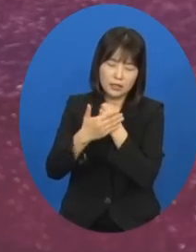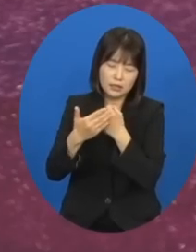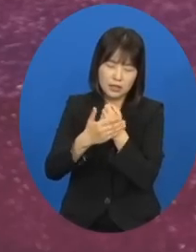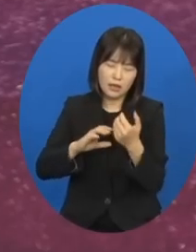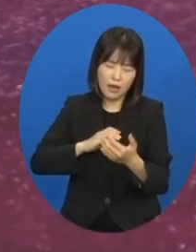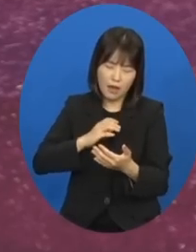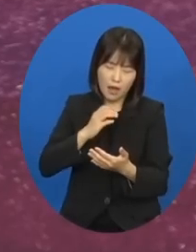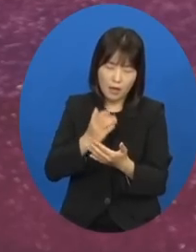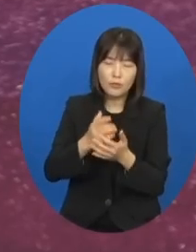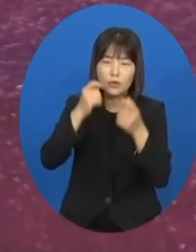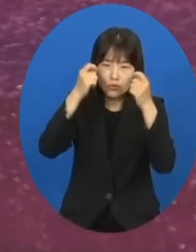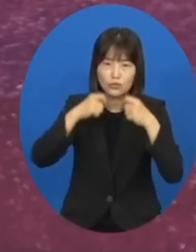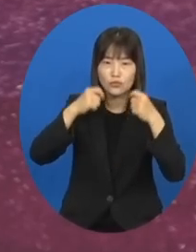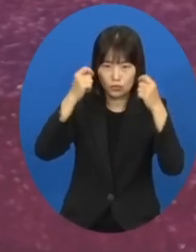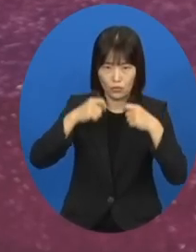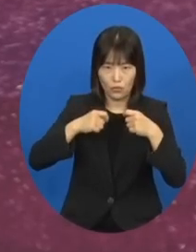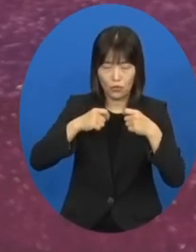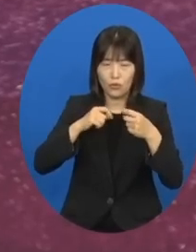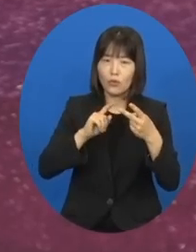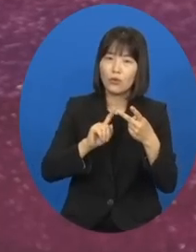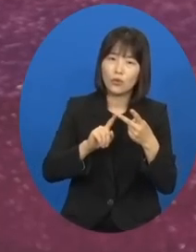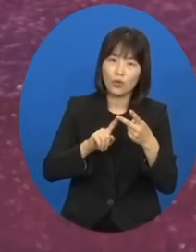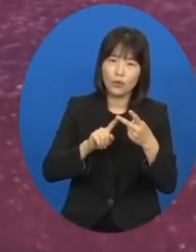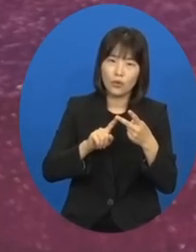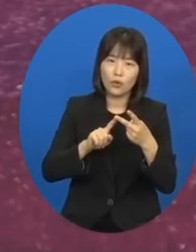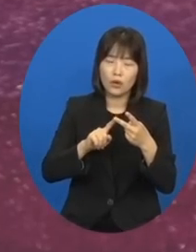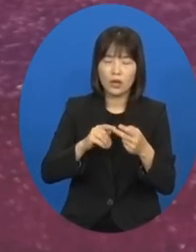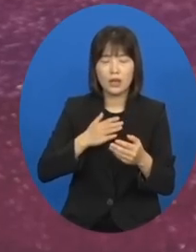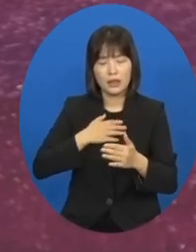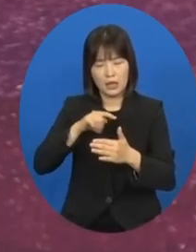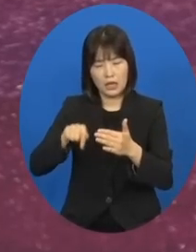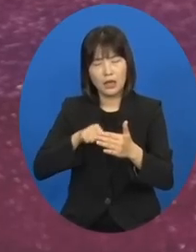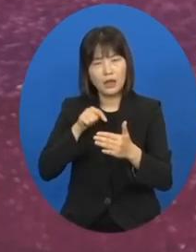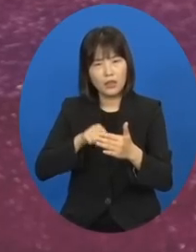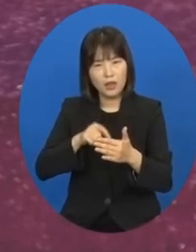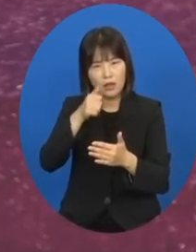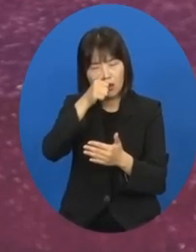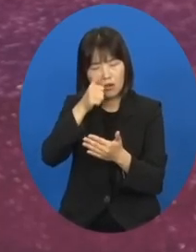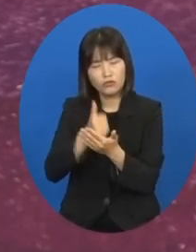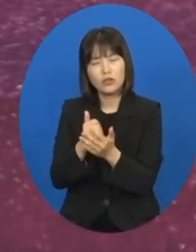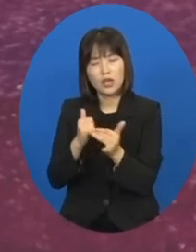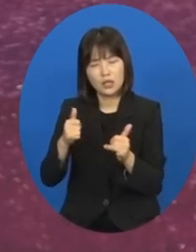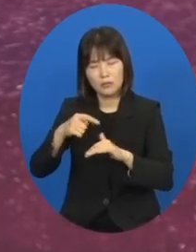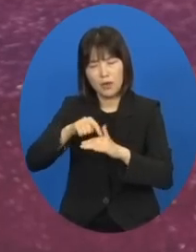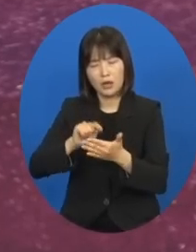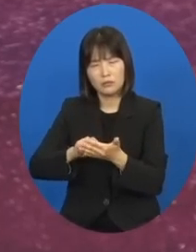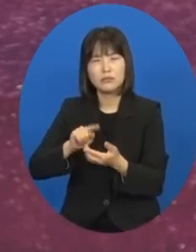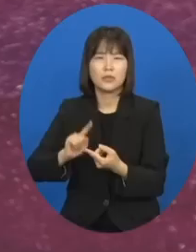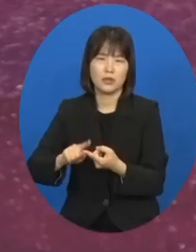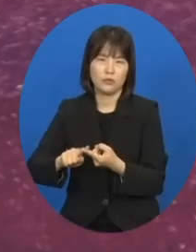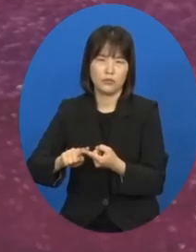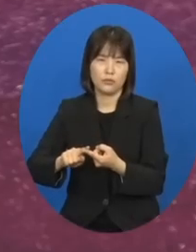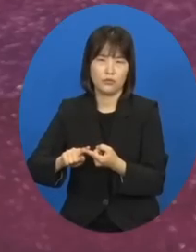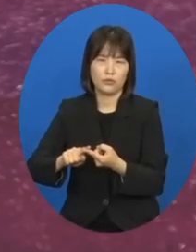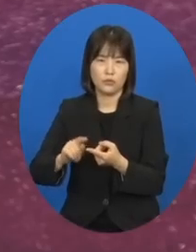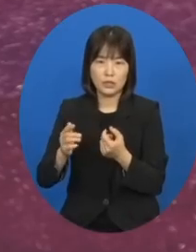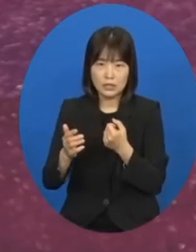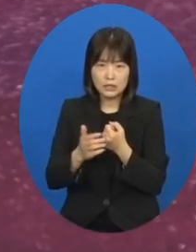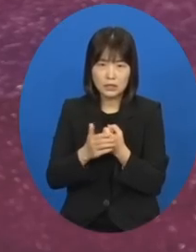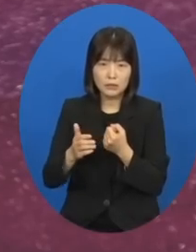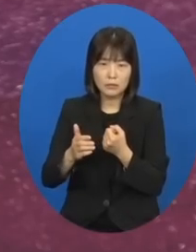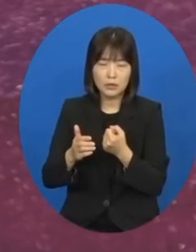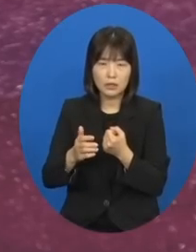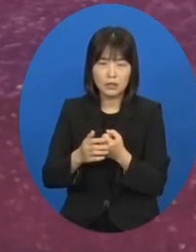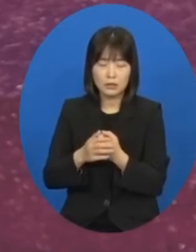감격해서 오는 것과 한편으로는 여전히 내 아내는 죄인이라는 마음이 있어요 그래서 그것을 바라보고